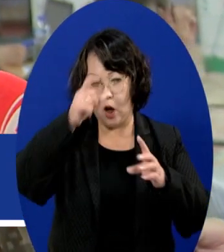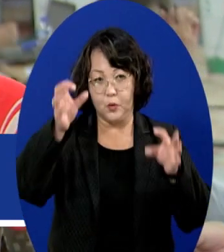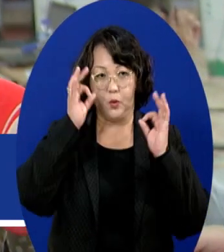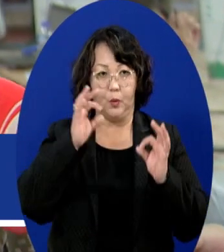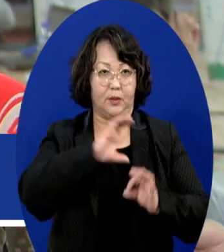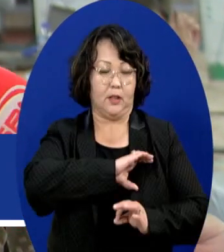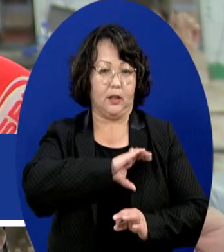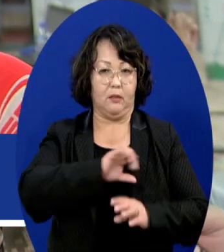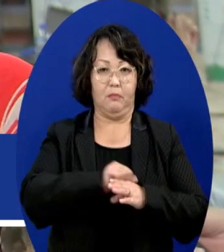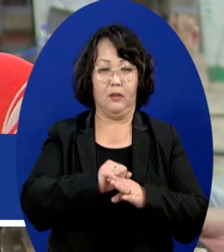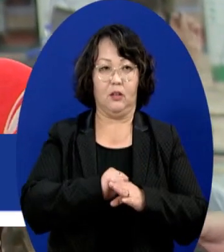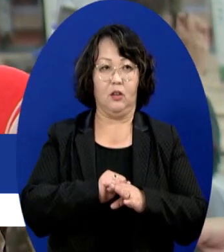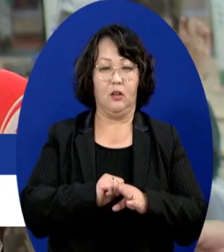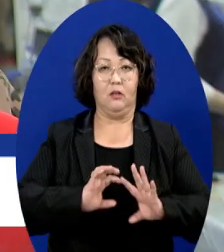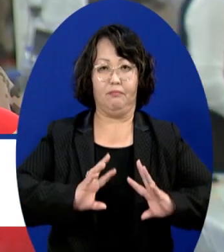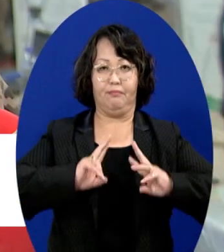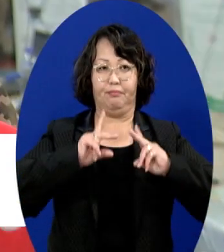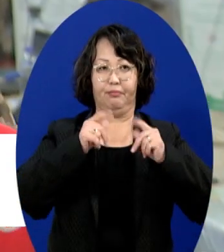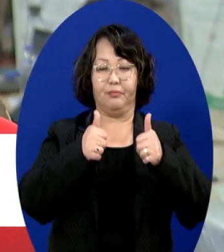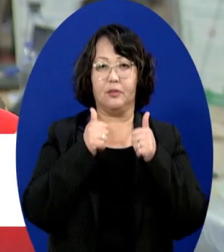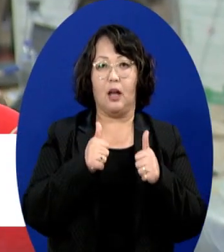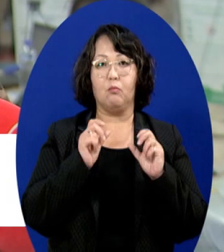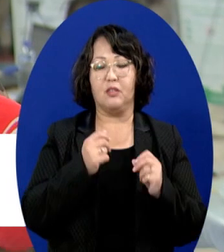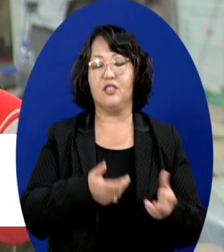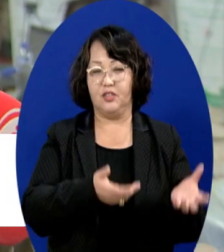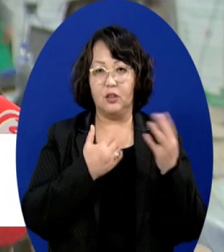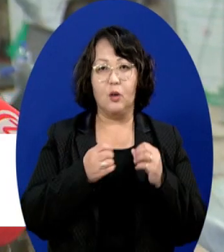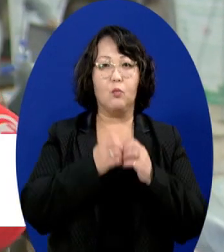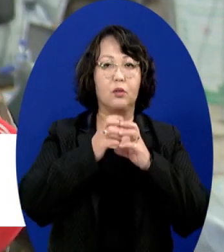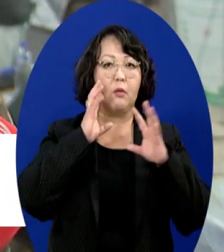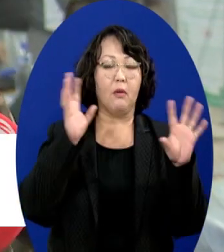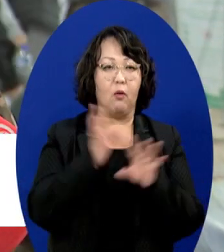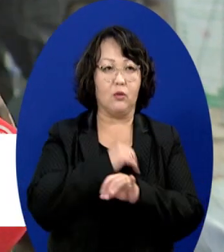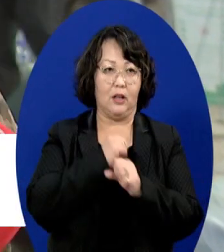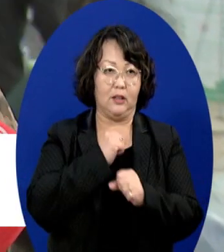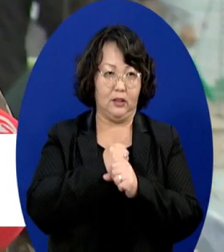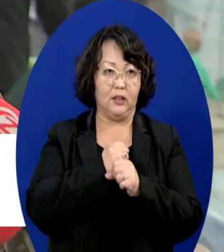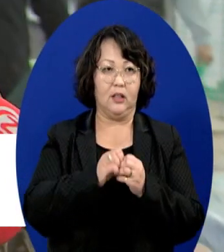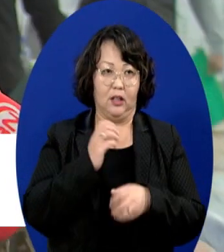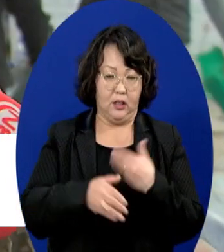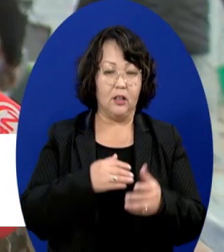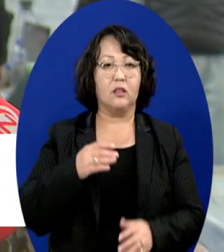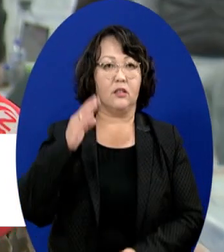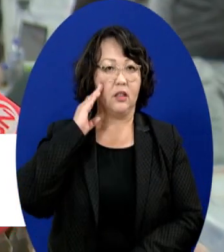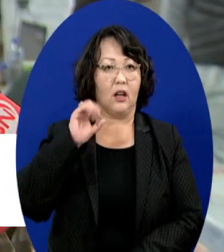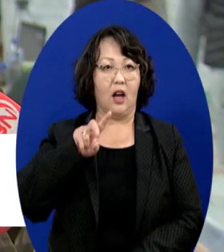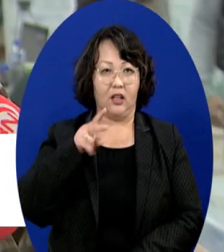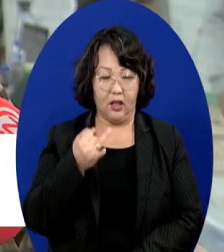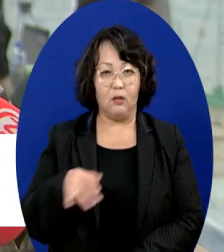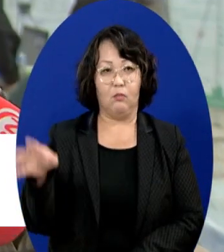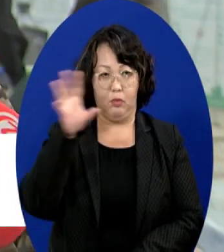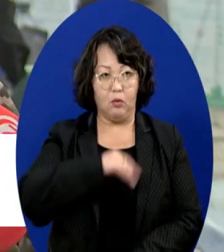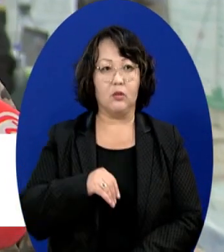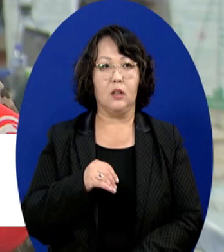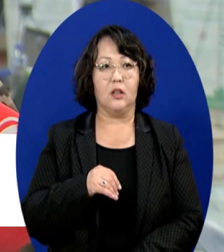бэлтгэлийн хувьд бол бас өөр болж ирдэг. Бүтээн байгуулалтын ажилдууд явагдж байгаа. Зөвсөд хүчний анги байгууллагуудад бас арай